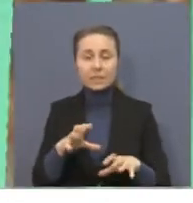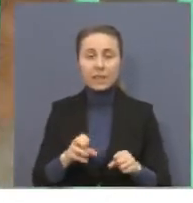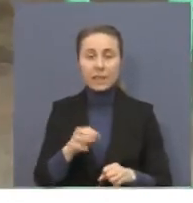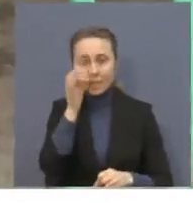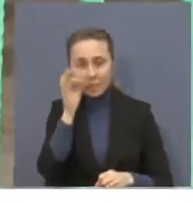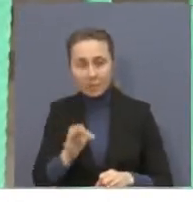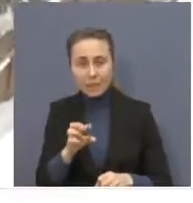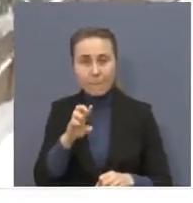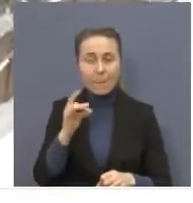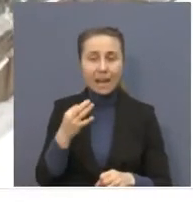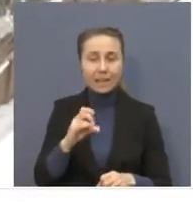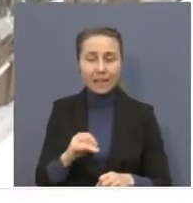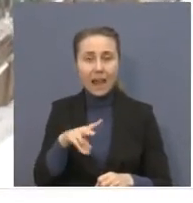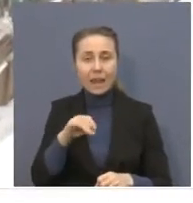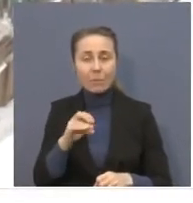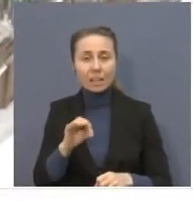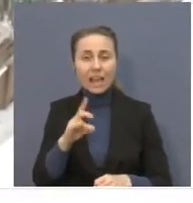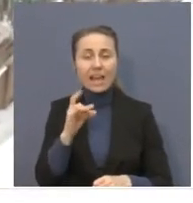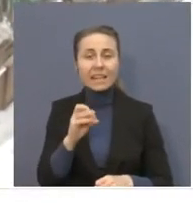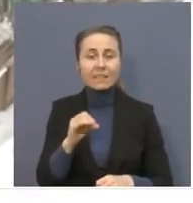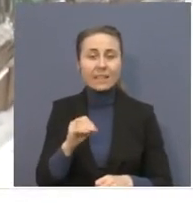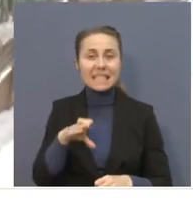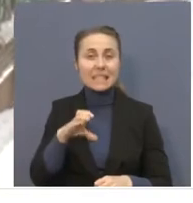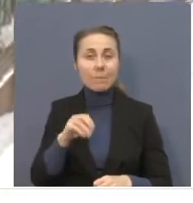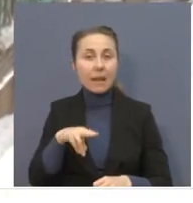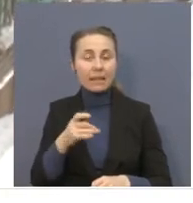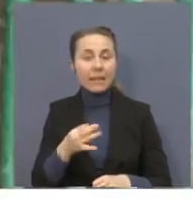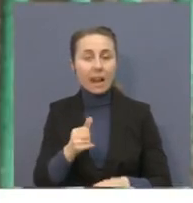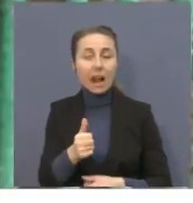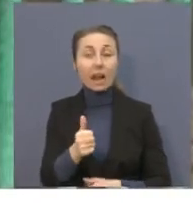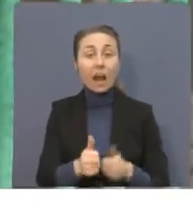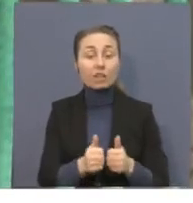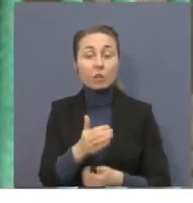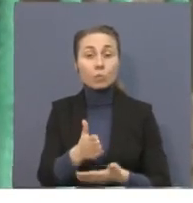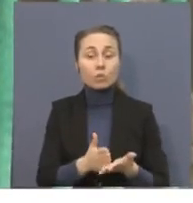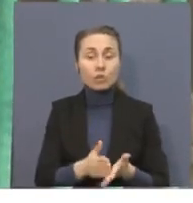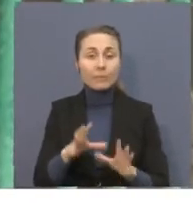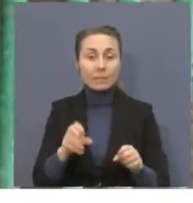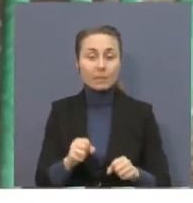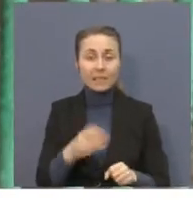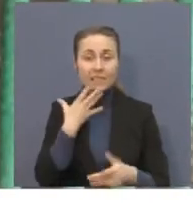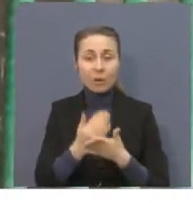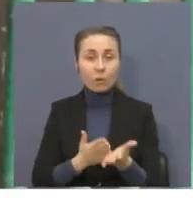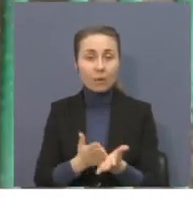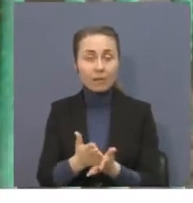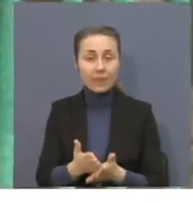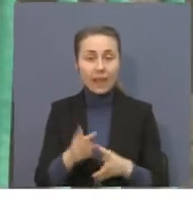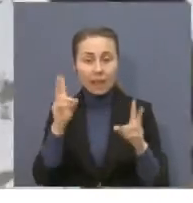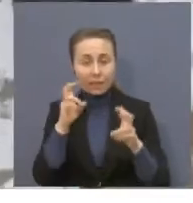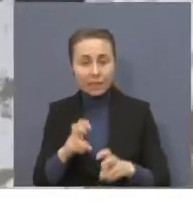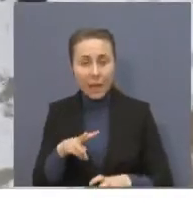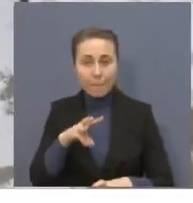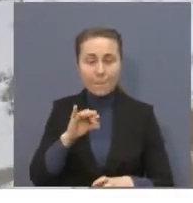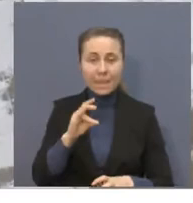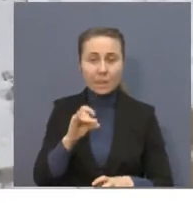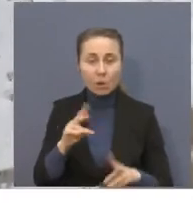немецкие, бельгийские овчарки, лабрадор, ретвиеры и спаниели. Каждая служебная собака имеет свое направление – розыскная, минно-розыскная